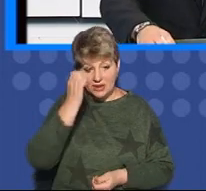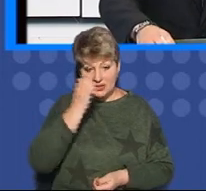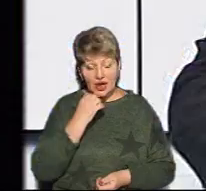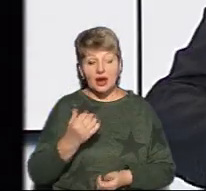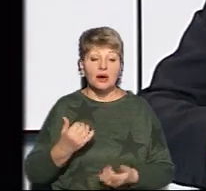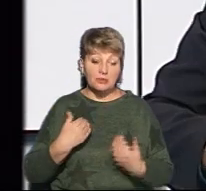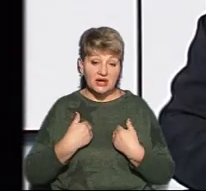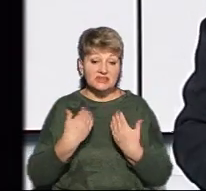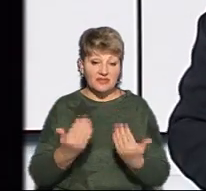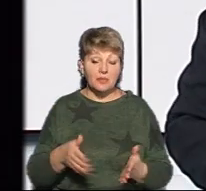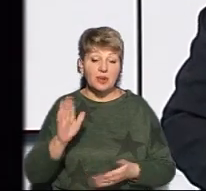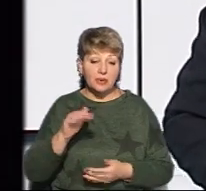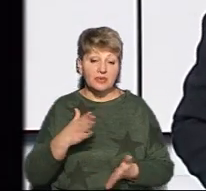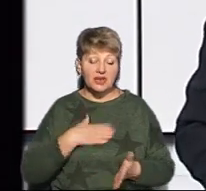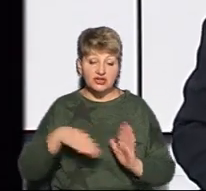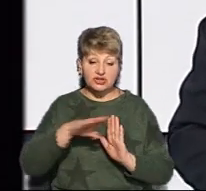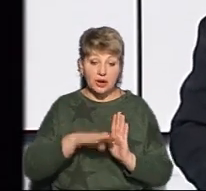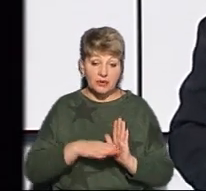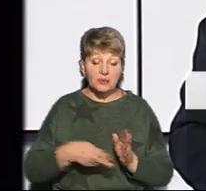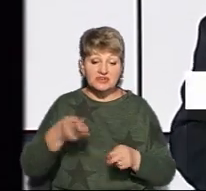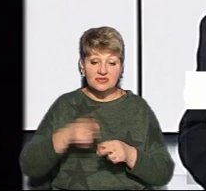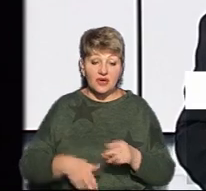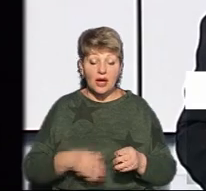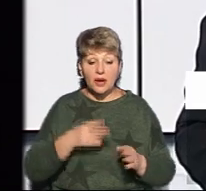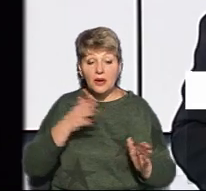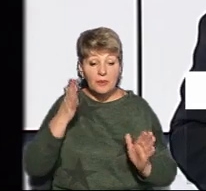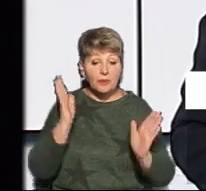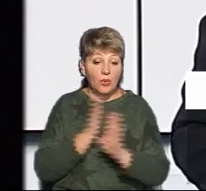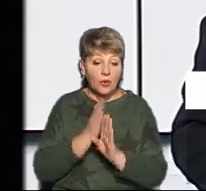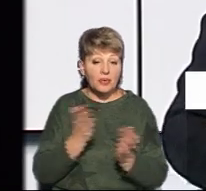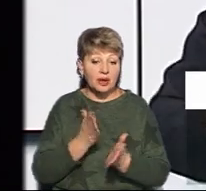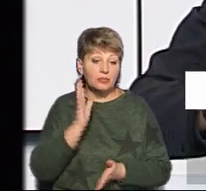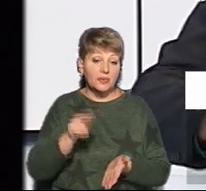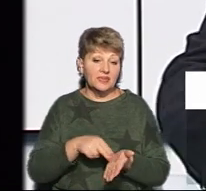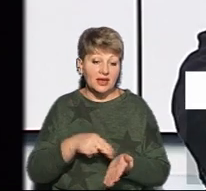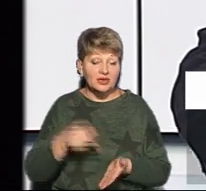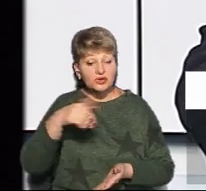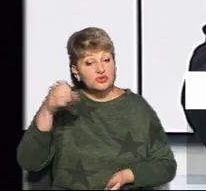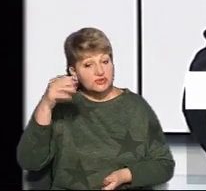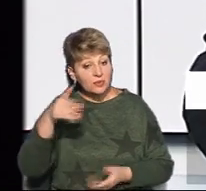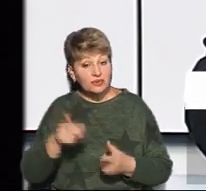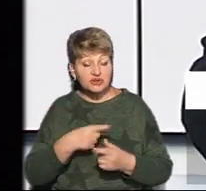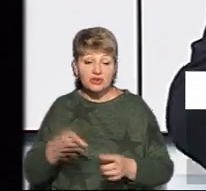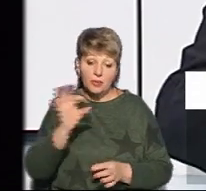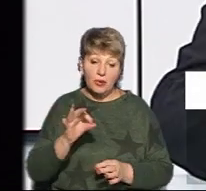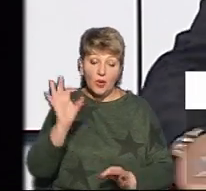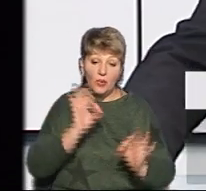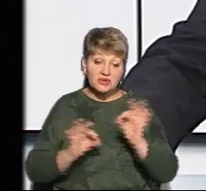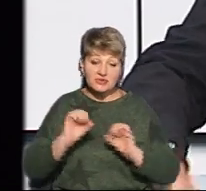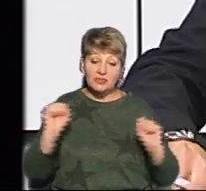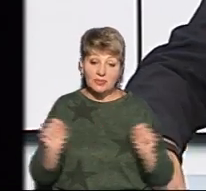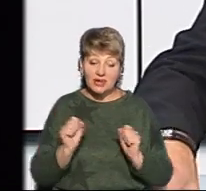На цьому я з вами прощаюсь. Нашу програму завершує прогноз погоди, із якого дізнаємось, якою буде на Черкащині сонячно чи по-осінньому вже